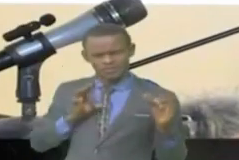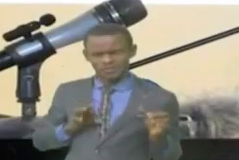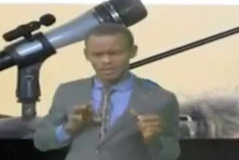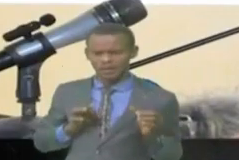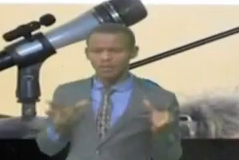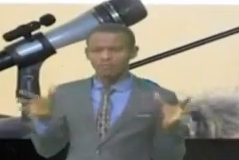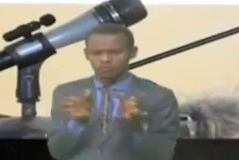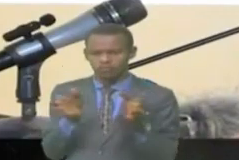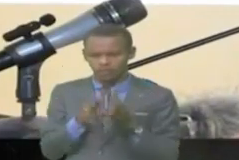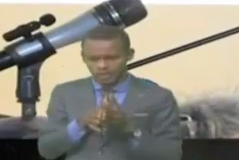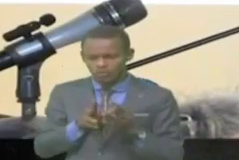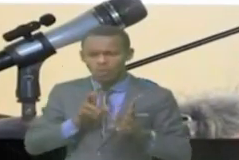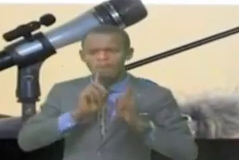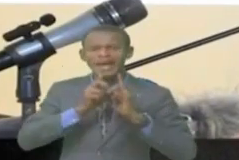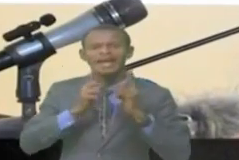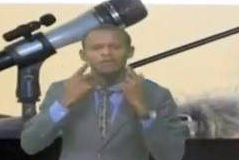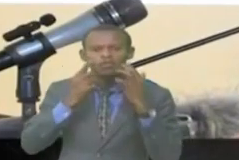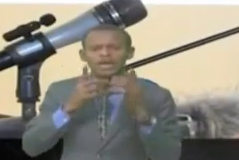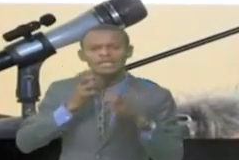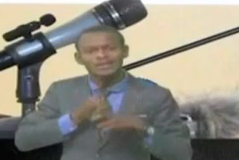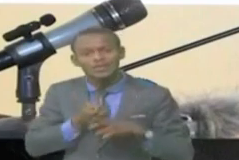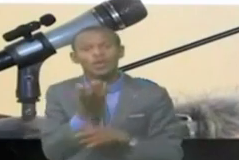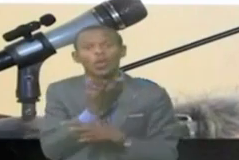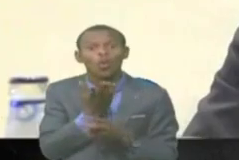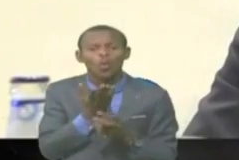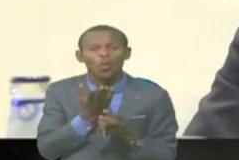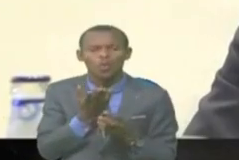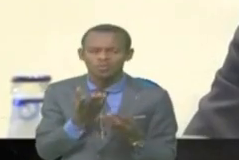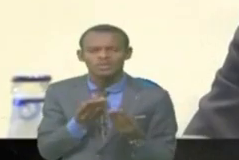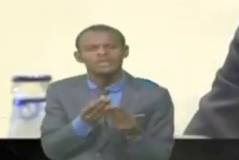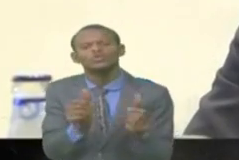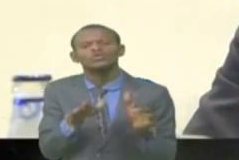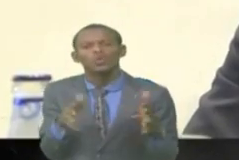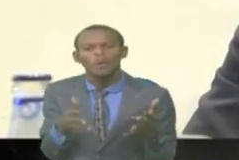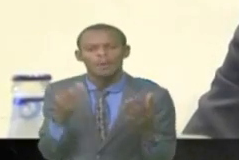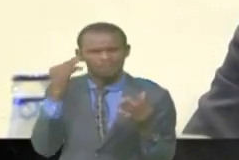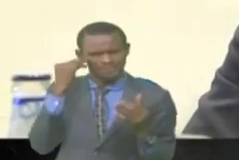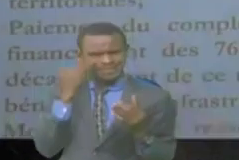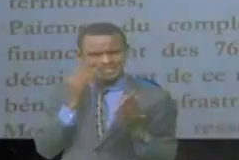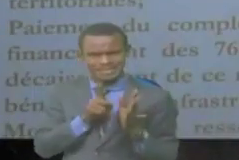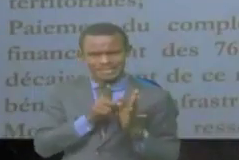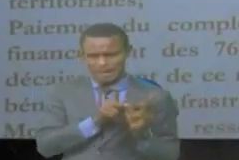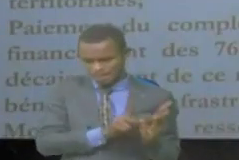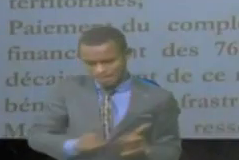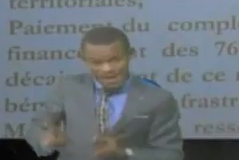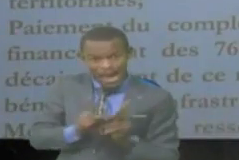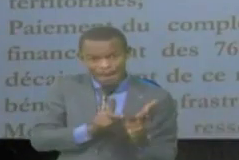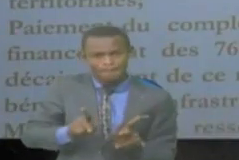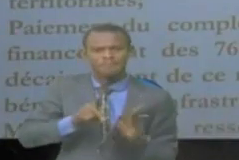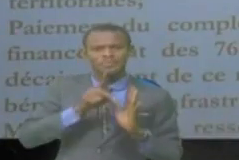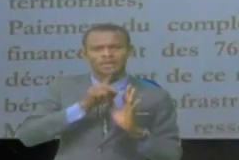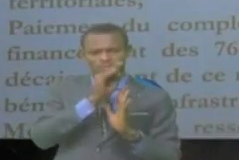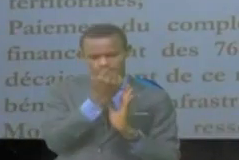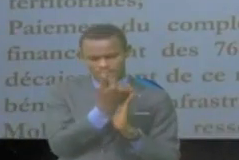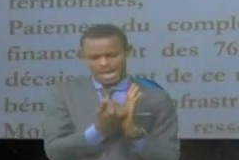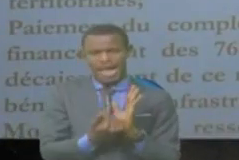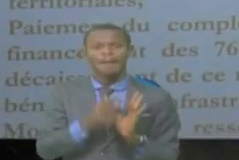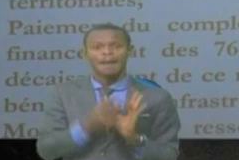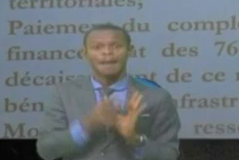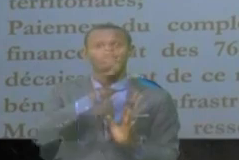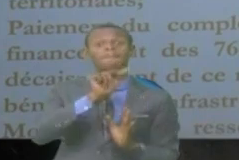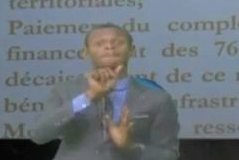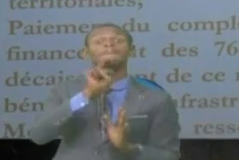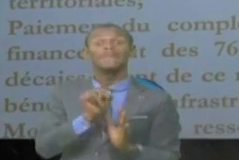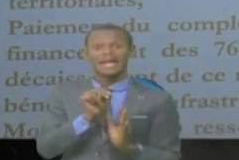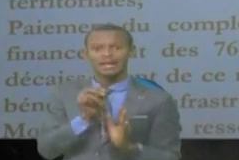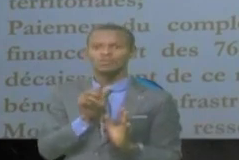d'État, ministre du Plan, Judith Souminoua-Toulouka, devant les parties prenantes. J'ai été jusqu'à Libengué. Et